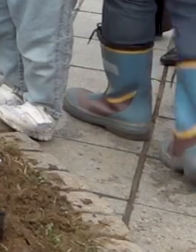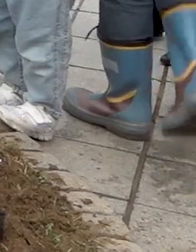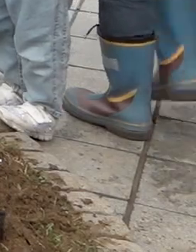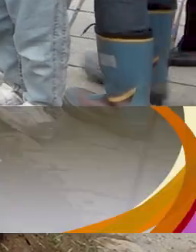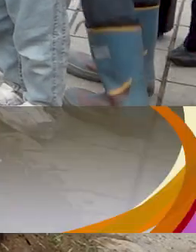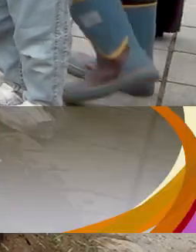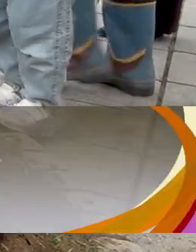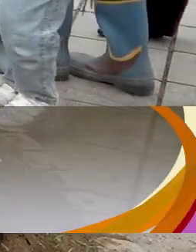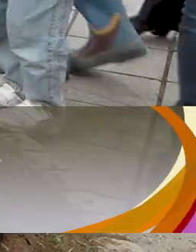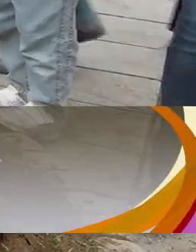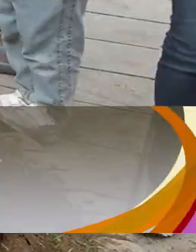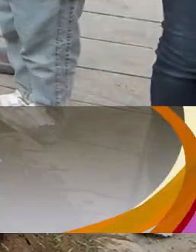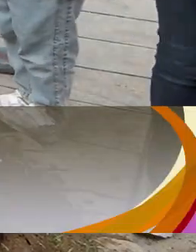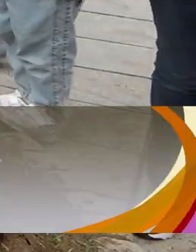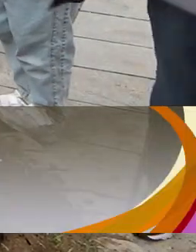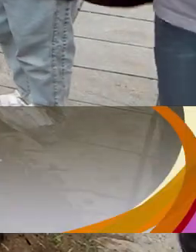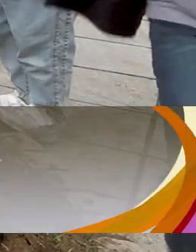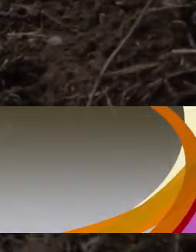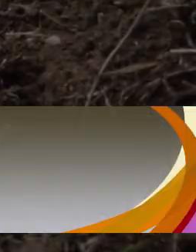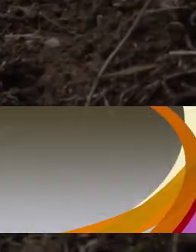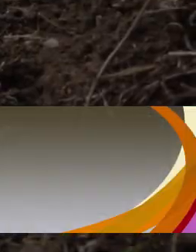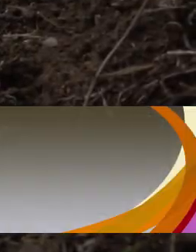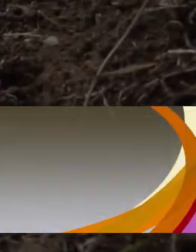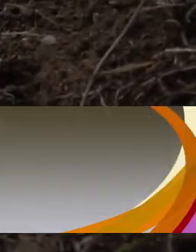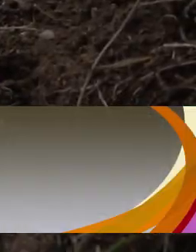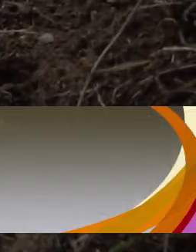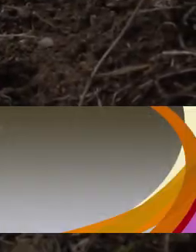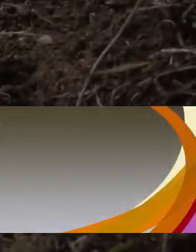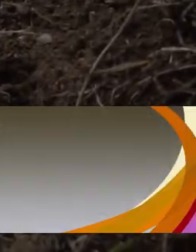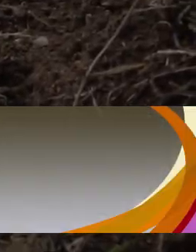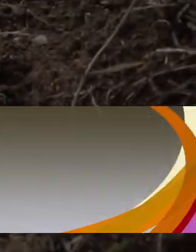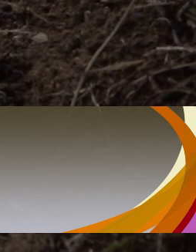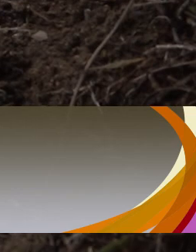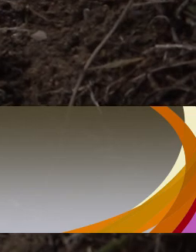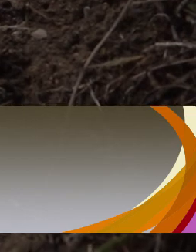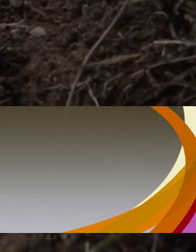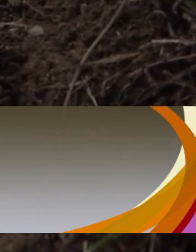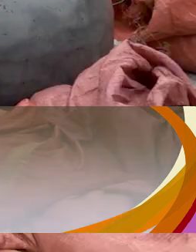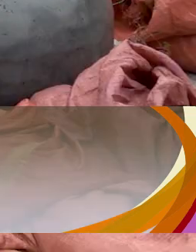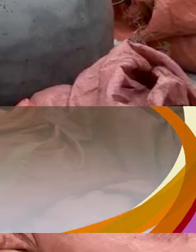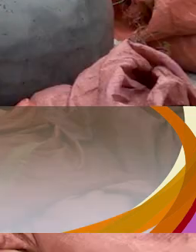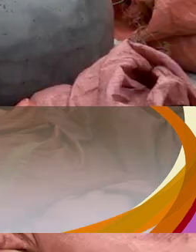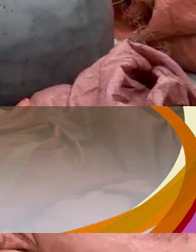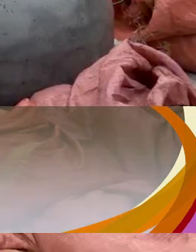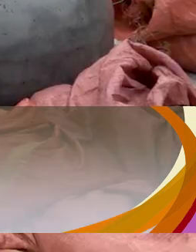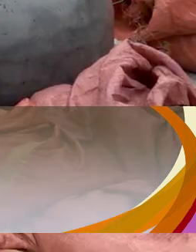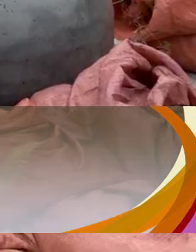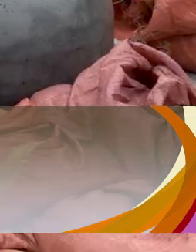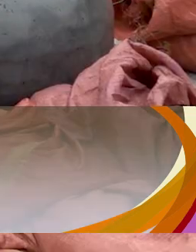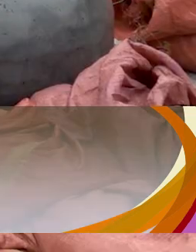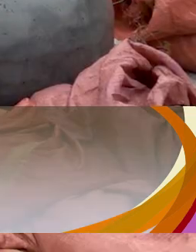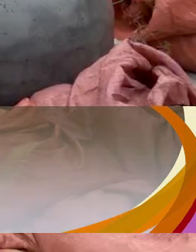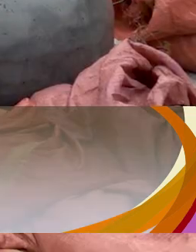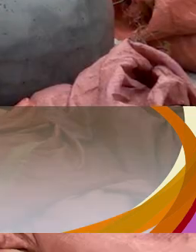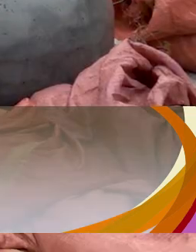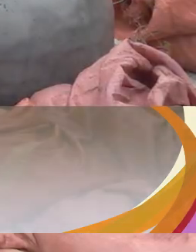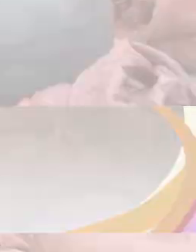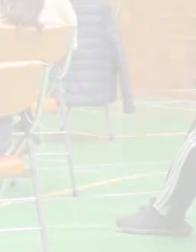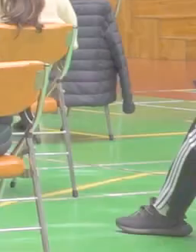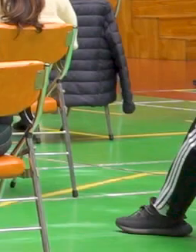위촉했습니다 16일 오전 청데 점 앞에서는 구민들이 참여한 가운데 동행 정원 조성이